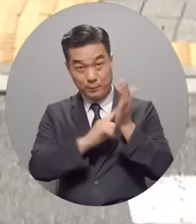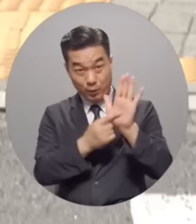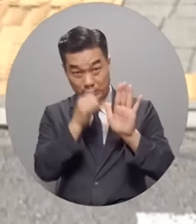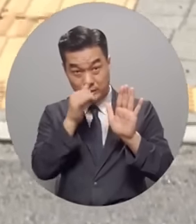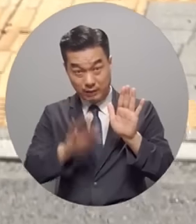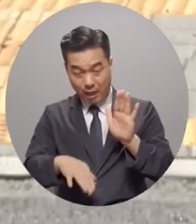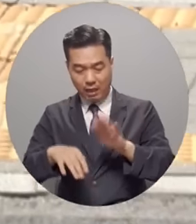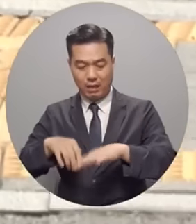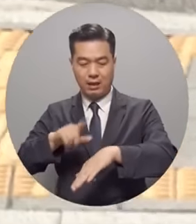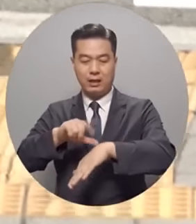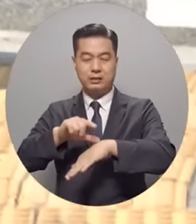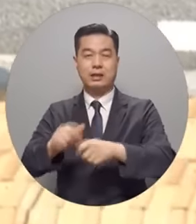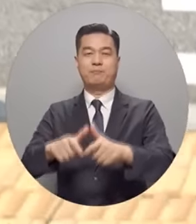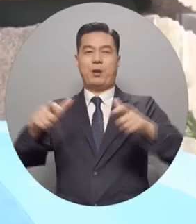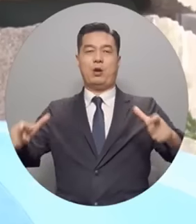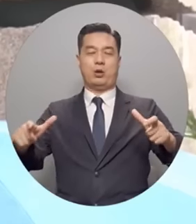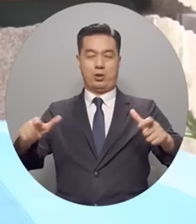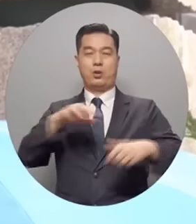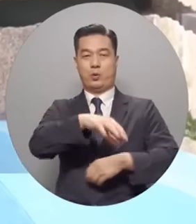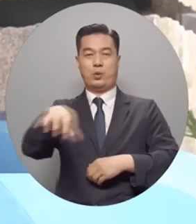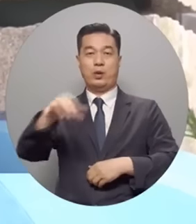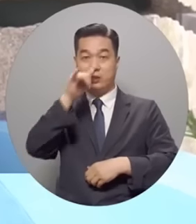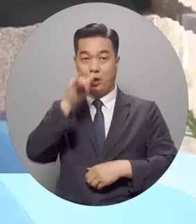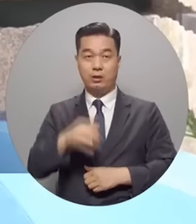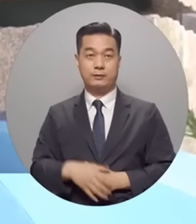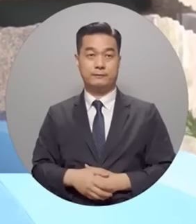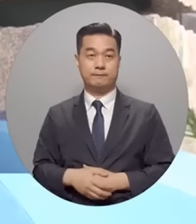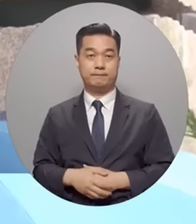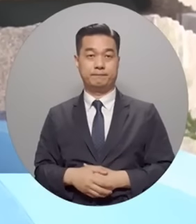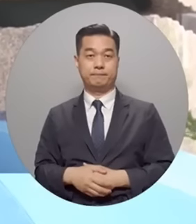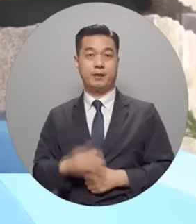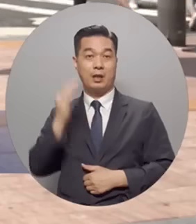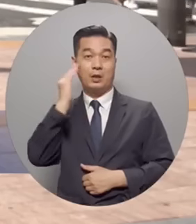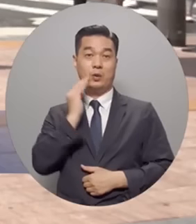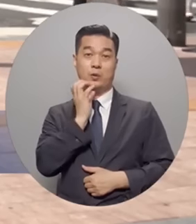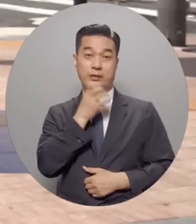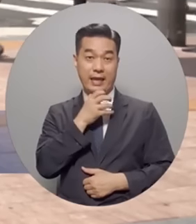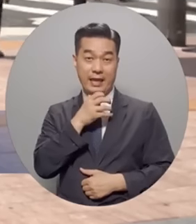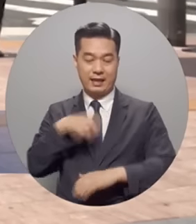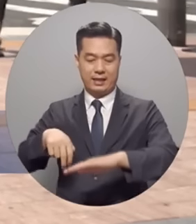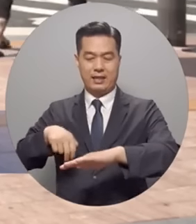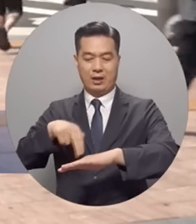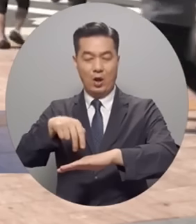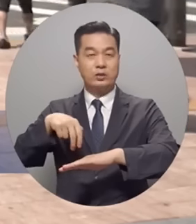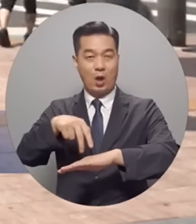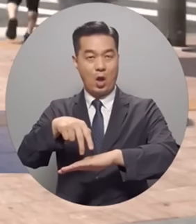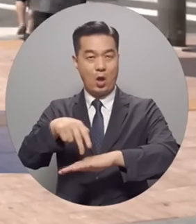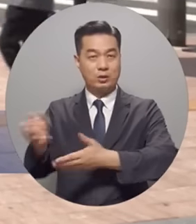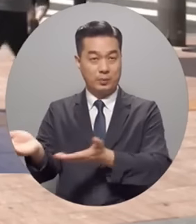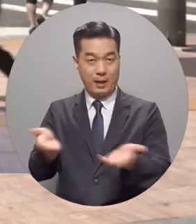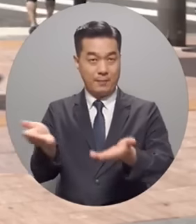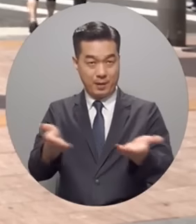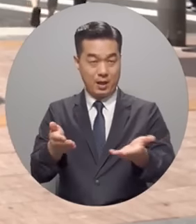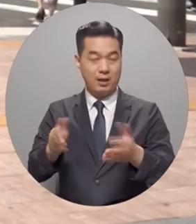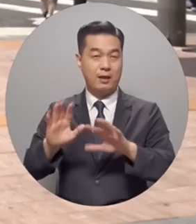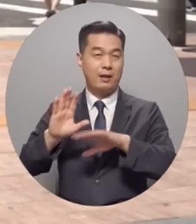시간을 늘린 곳도 있습니다. 횡단보도에 녹색불이 켜졌습니다. 건너가도